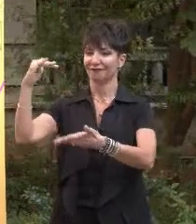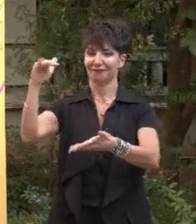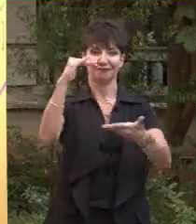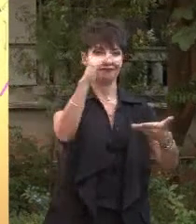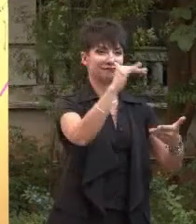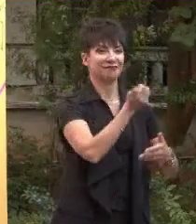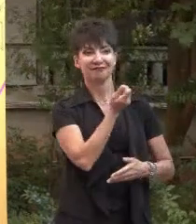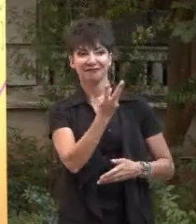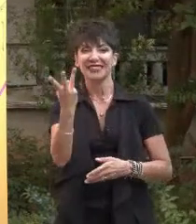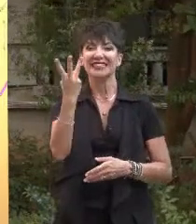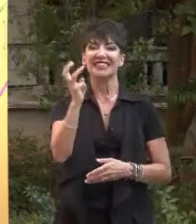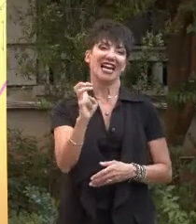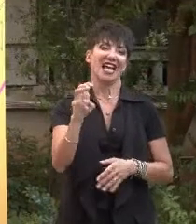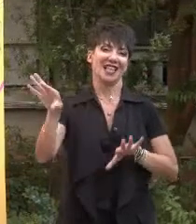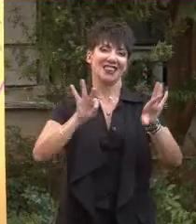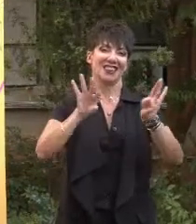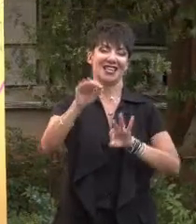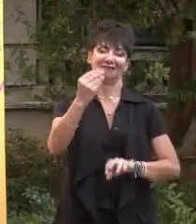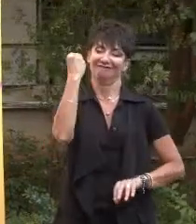από αυτά τα έργα.